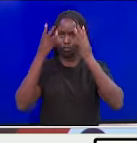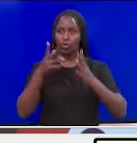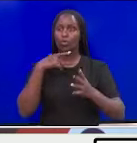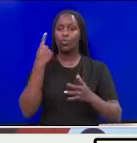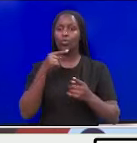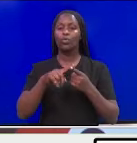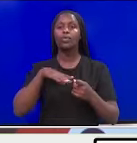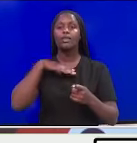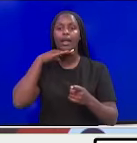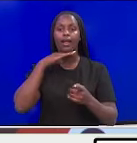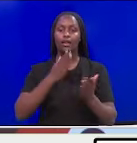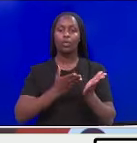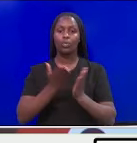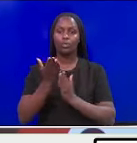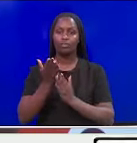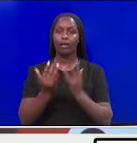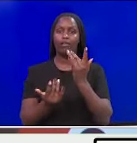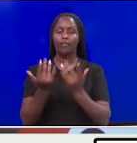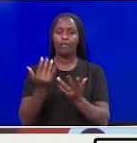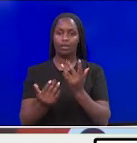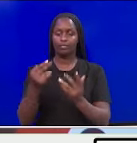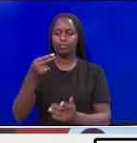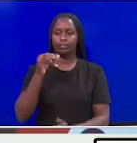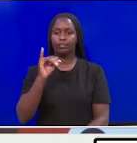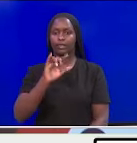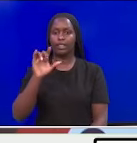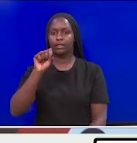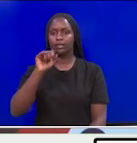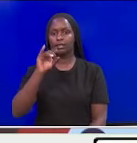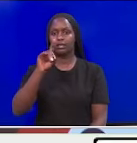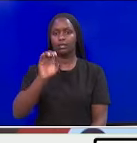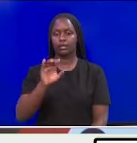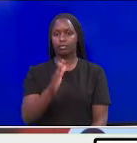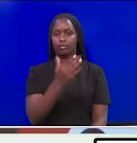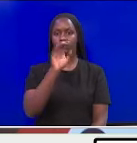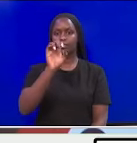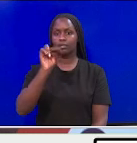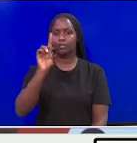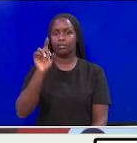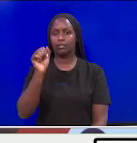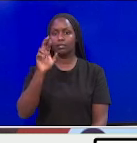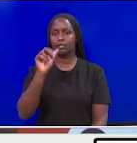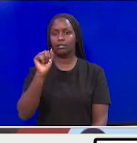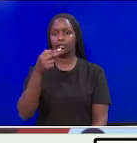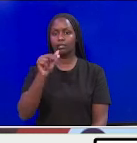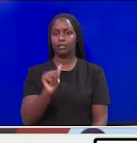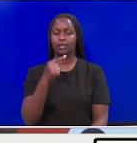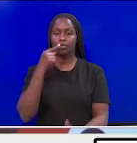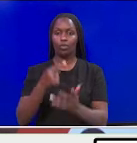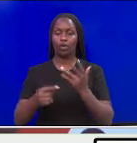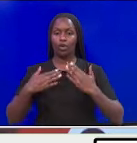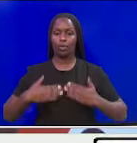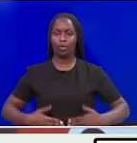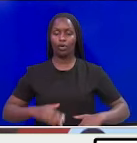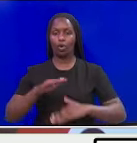shule ya Hillside Endarasha. Kulingana na kamishna wa kaunti ya Nyeri Pius Murugu, miili hiyo imehifadhiwa katika